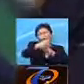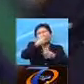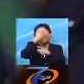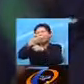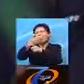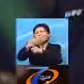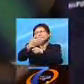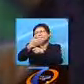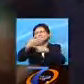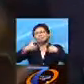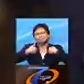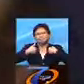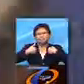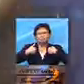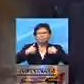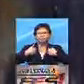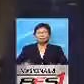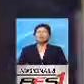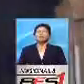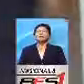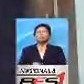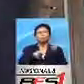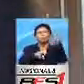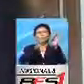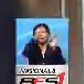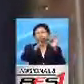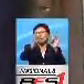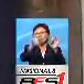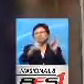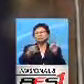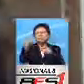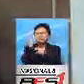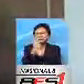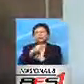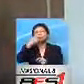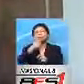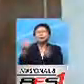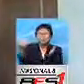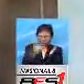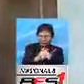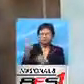hak badan tersebut 28 Oktober ini ditetapkan untuk sebutan semula k